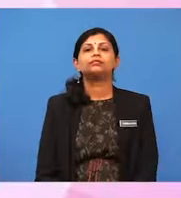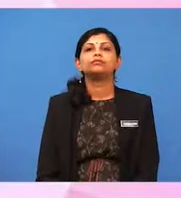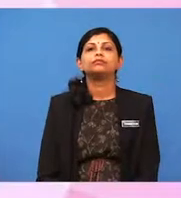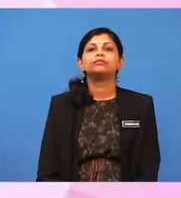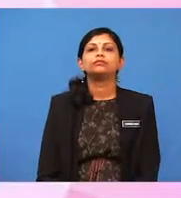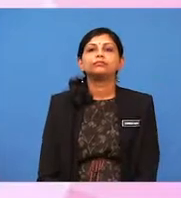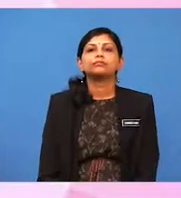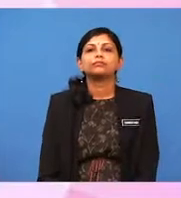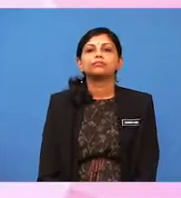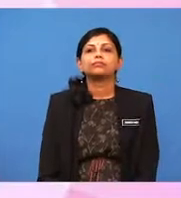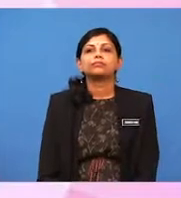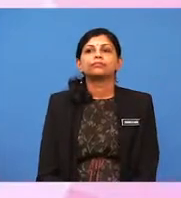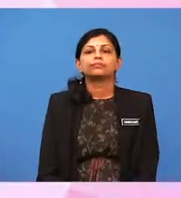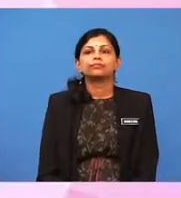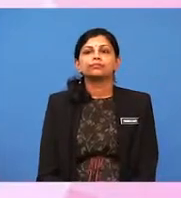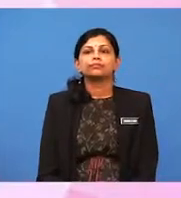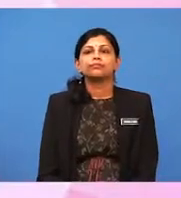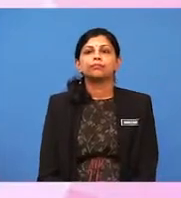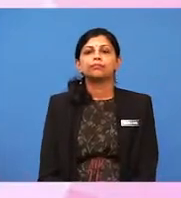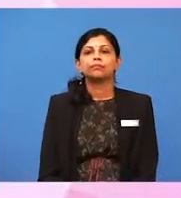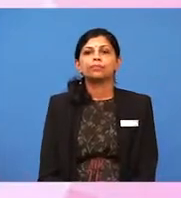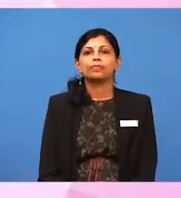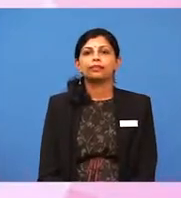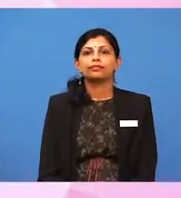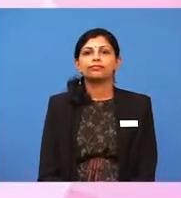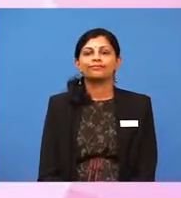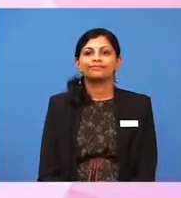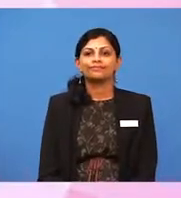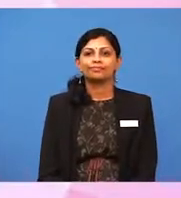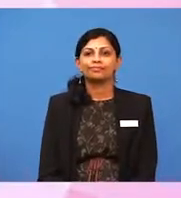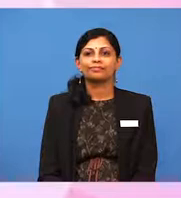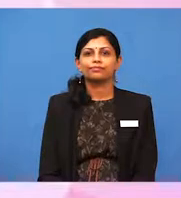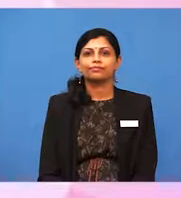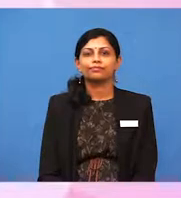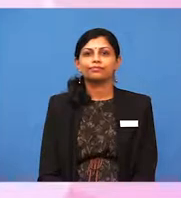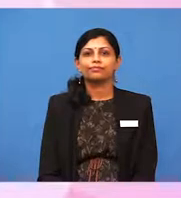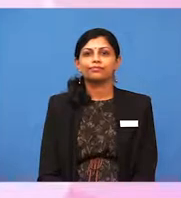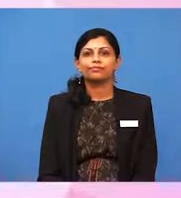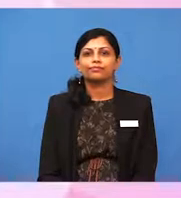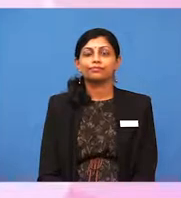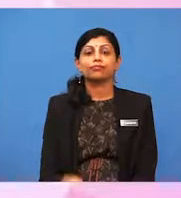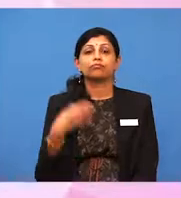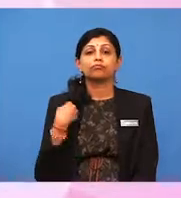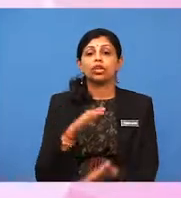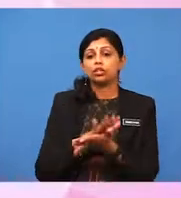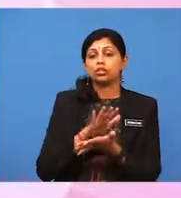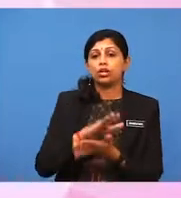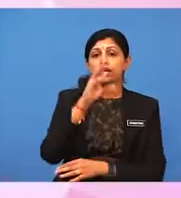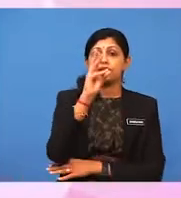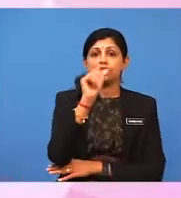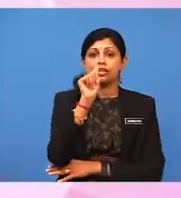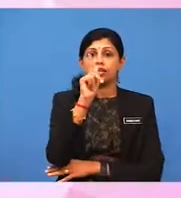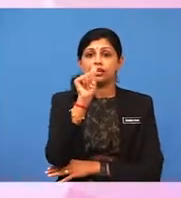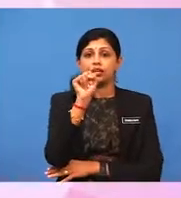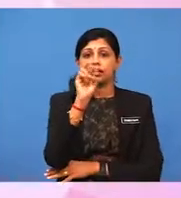L, A, H sama dengan sekolah. Maka didapati bahawa enam aksara telah membentuk satu